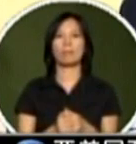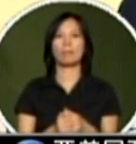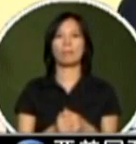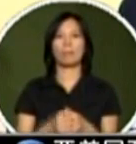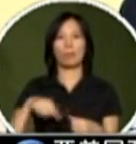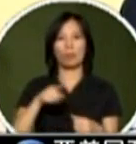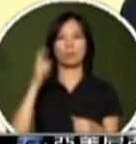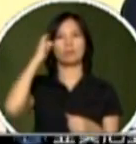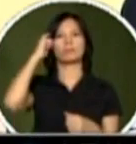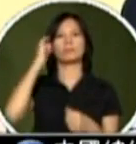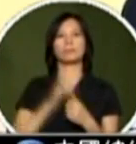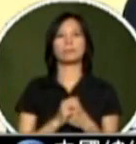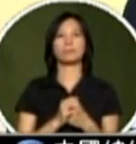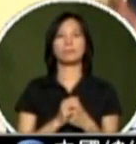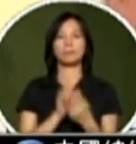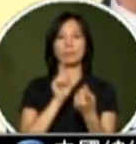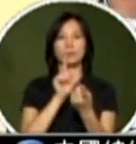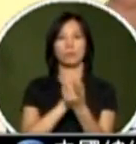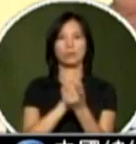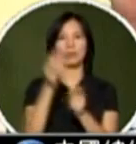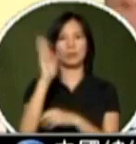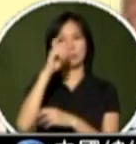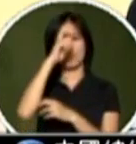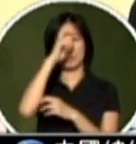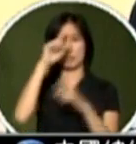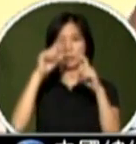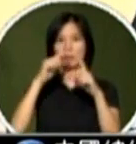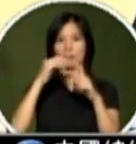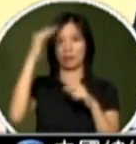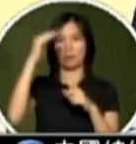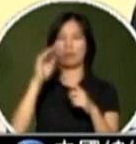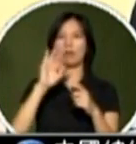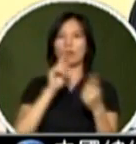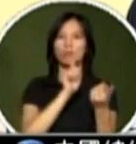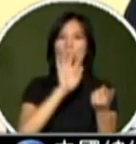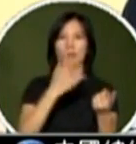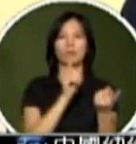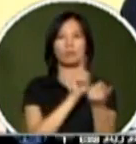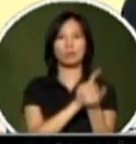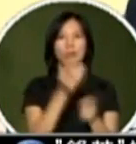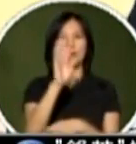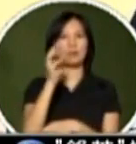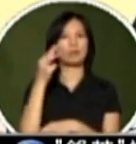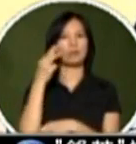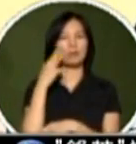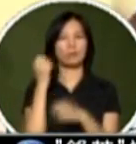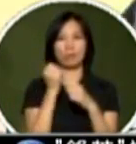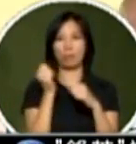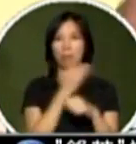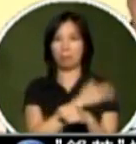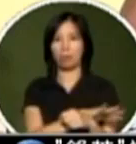让我们觉悟到一个对政府期待过高却又对政治冷漠的社会，结果